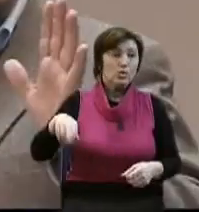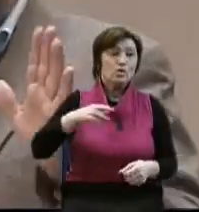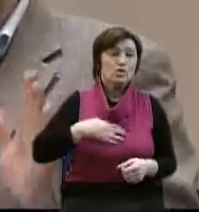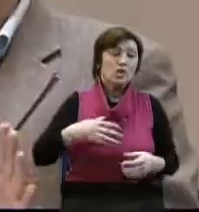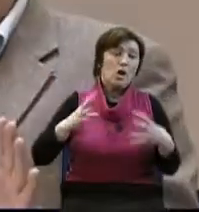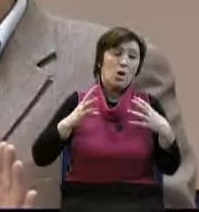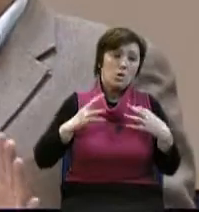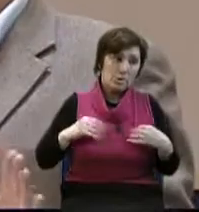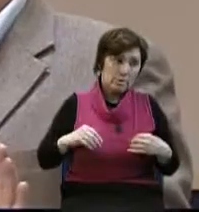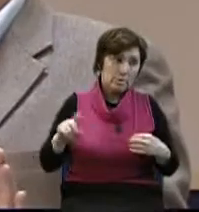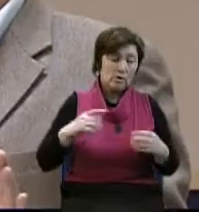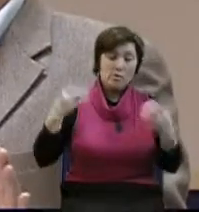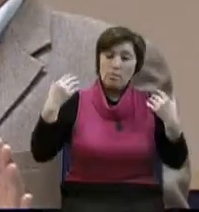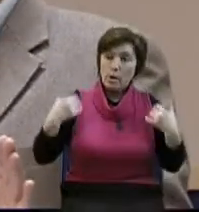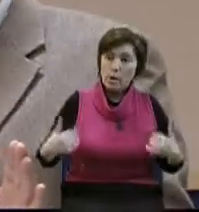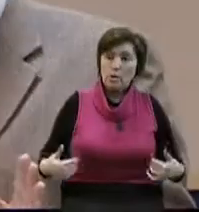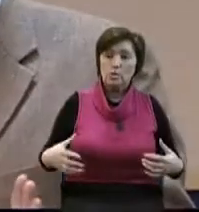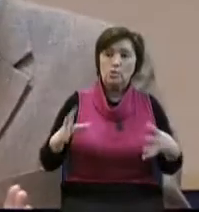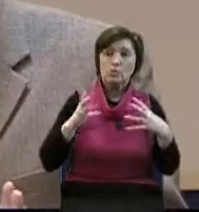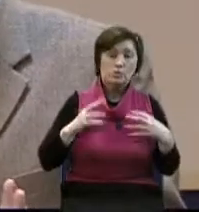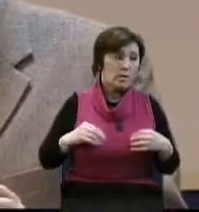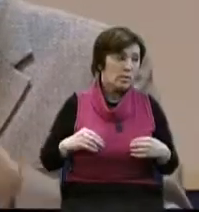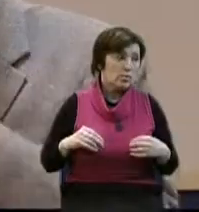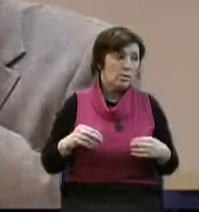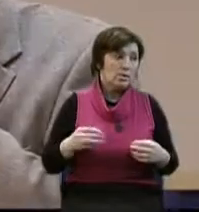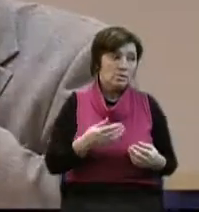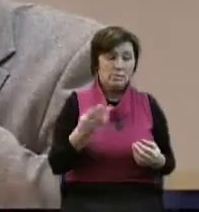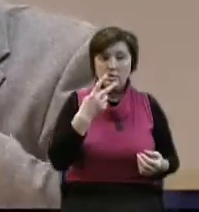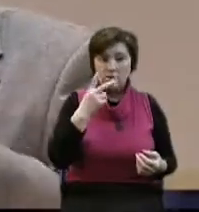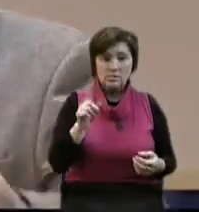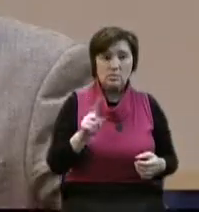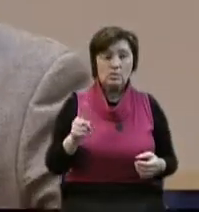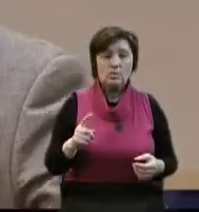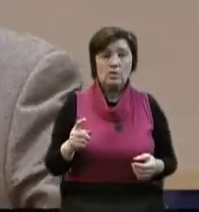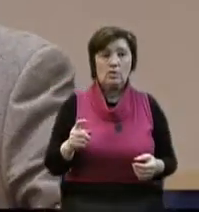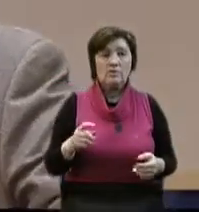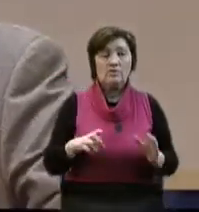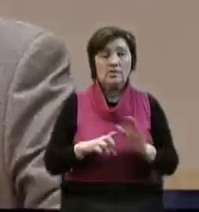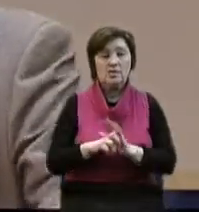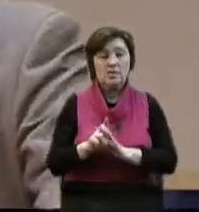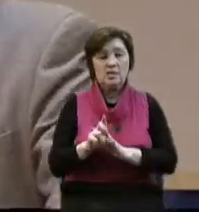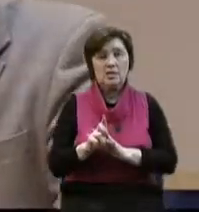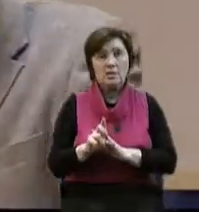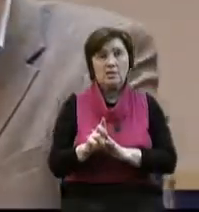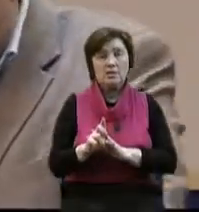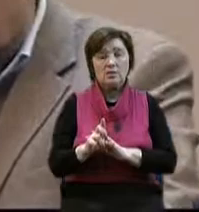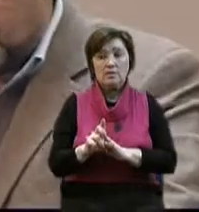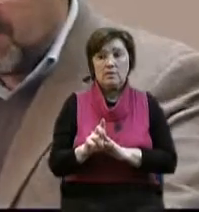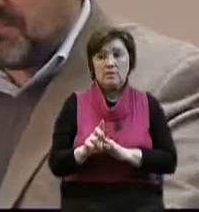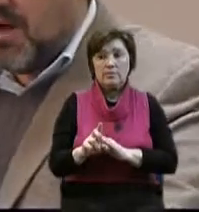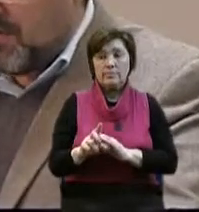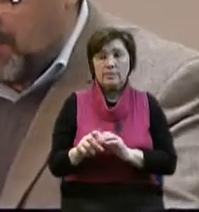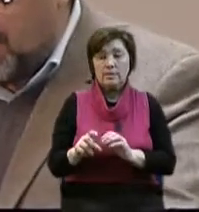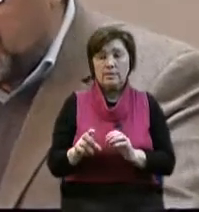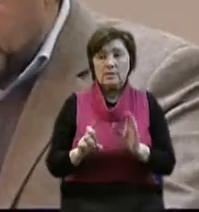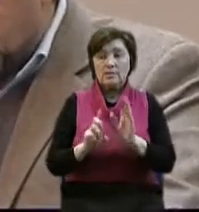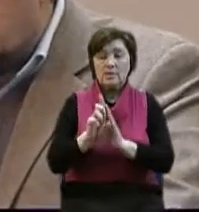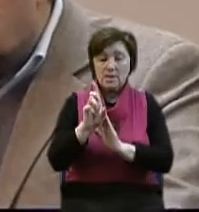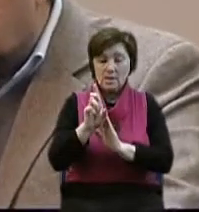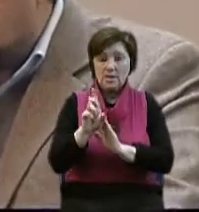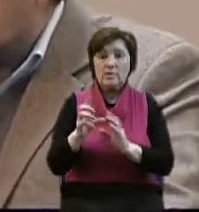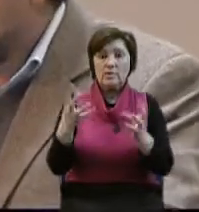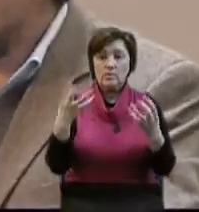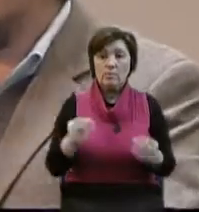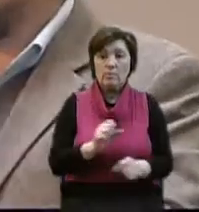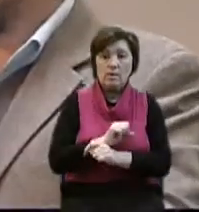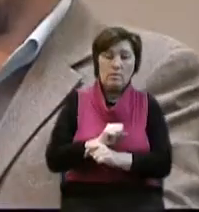чтобы наша плоть успокоилась. И мы видим, что изначально в церкви, в ранней церкви, вот этим днем покоя